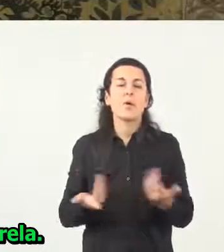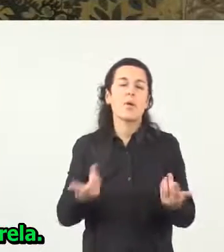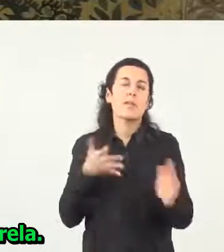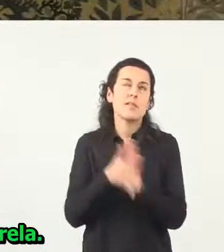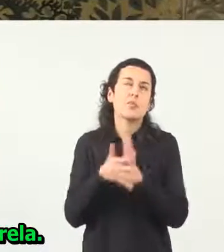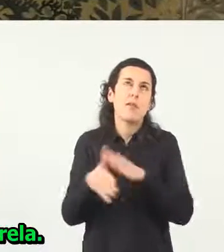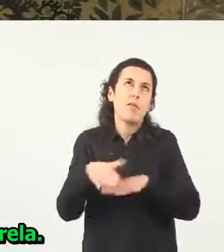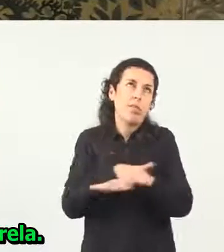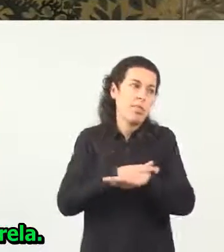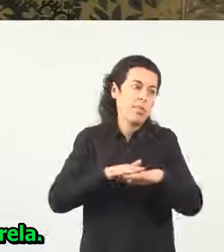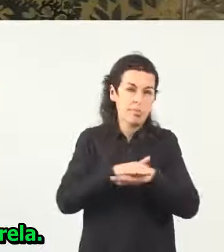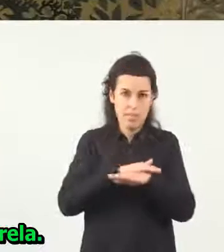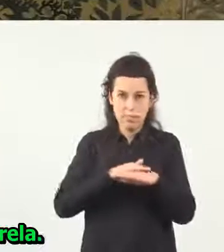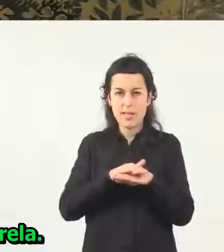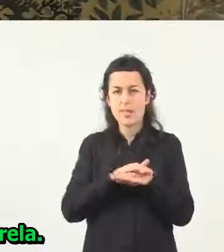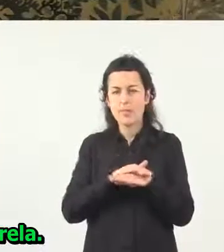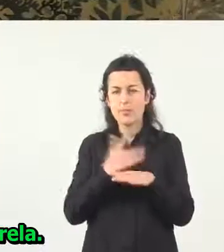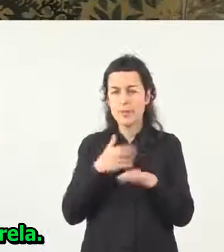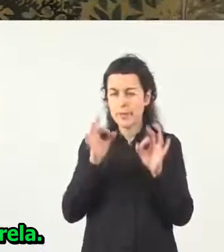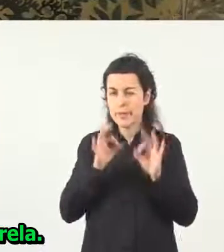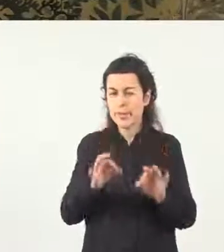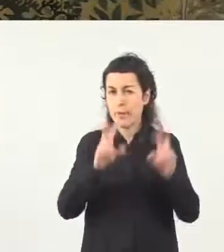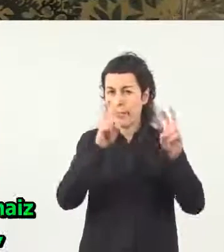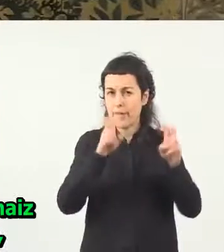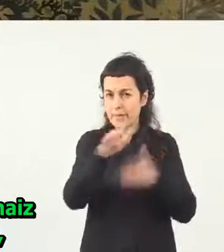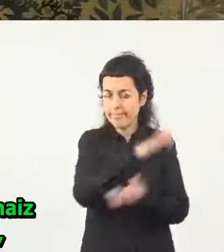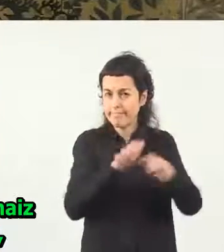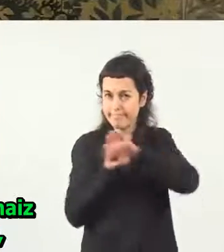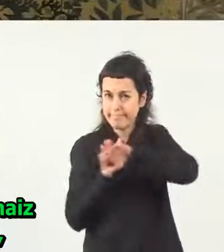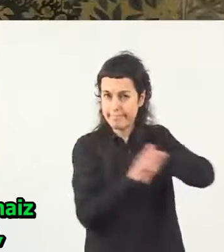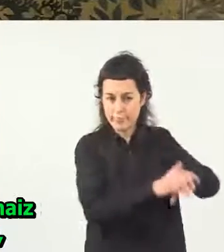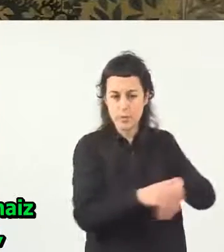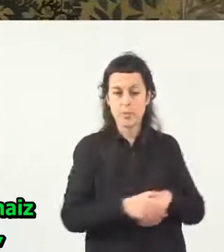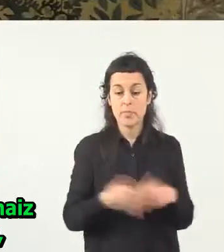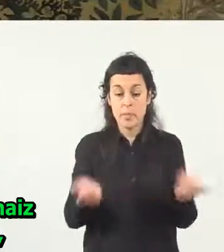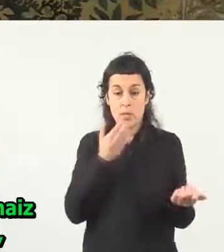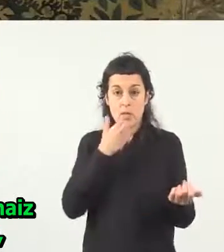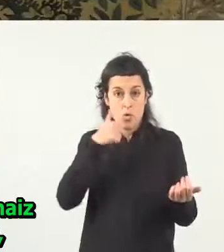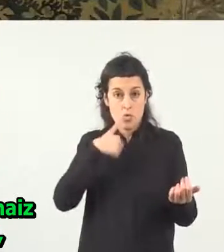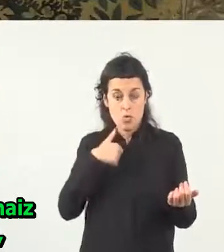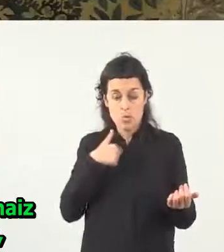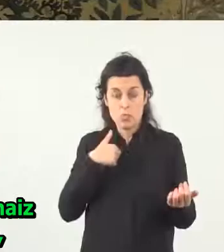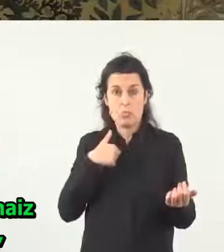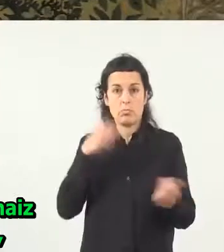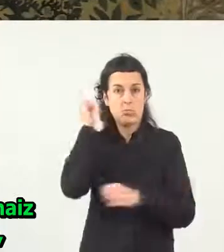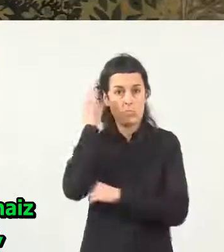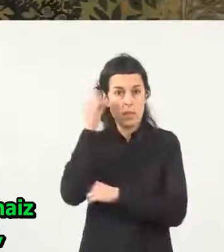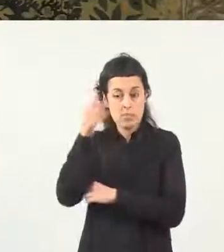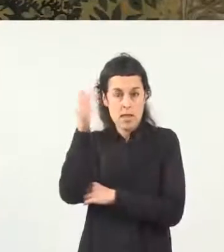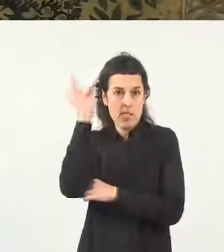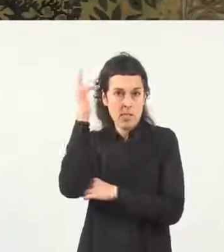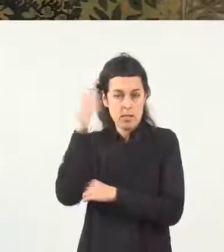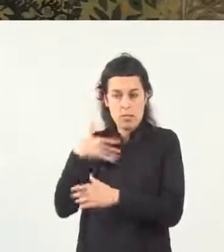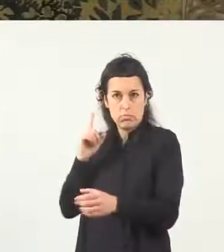Simpletzen ari naiz igual, baina nik esango nuke batez ere horrela. Orduan, ni nengoen adibidez Bizkaiko Emakumeen Asanbladan urtetan egon